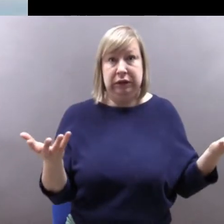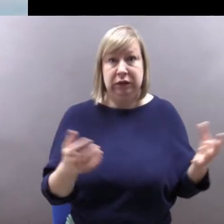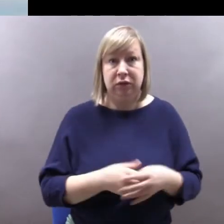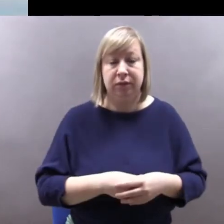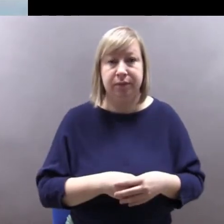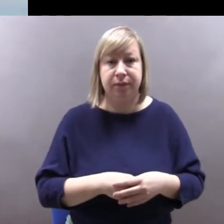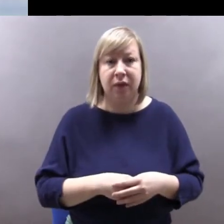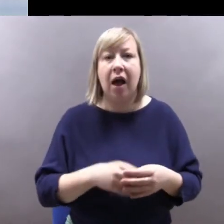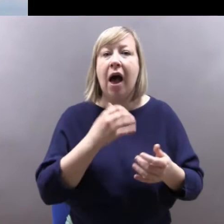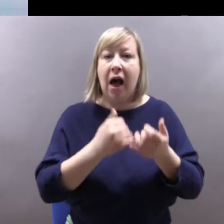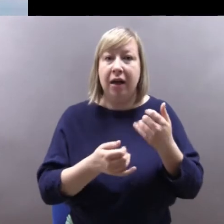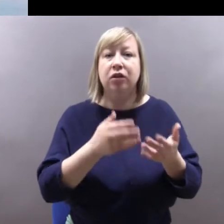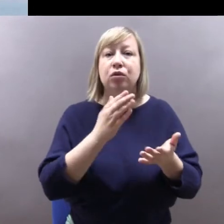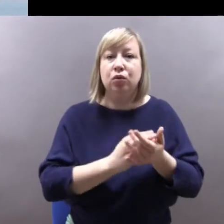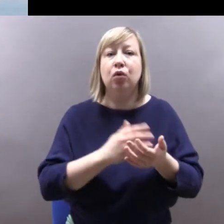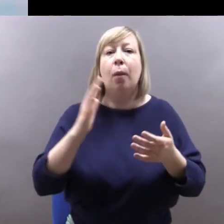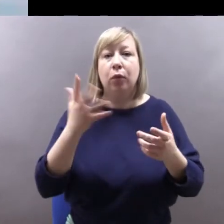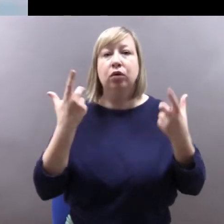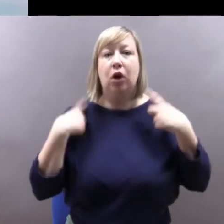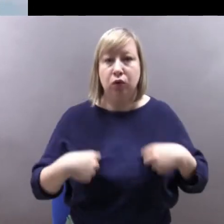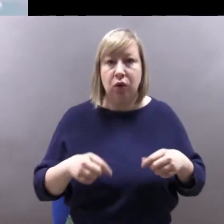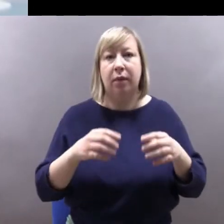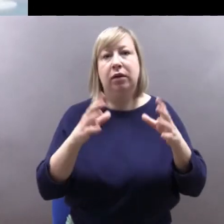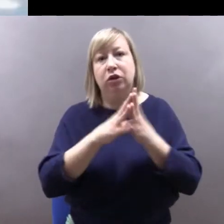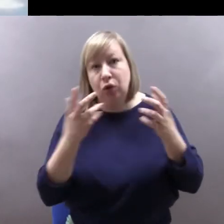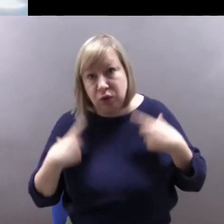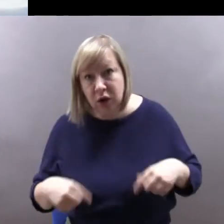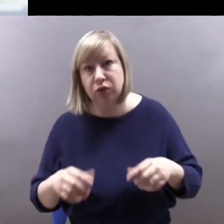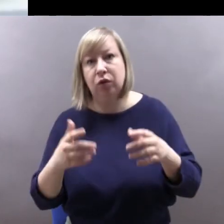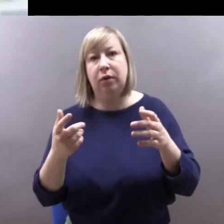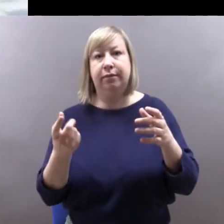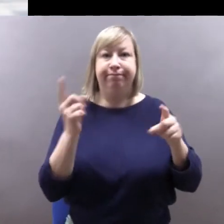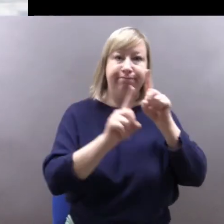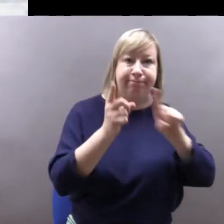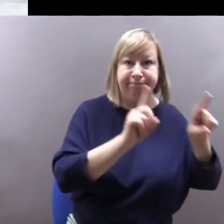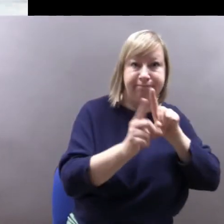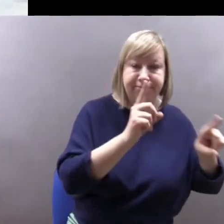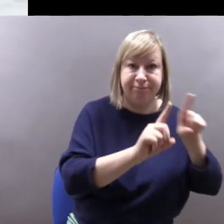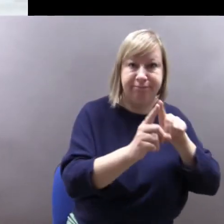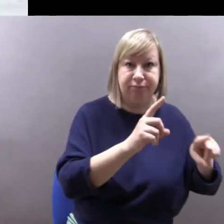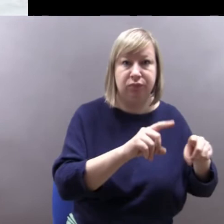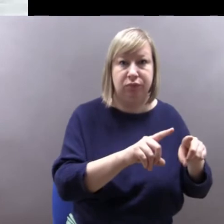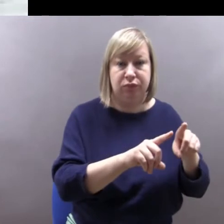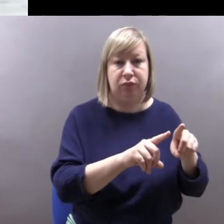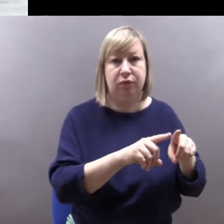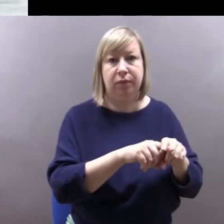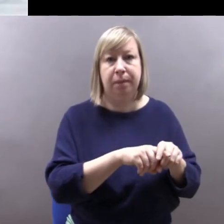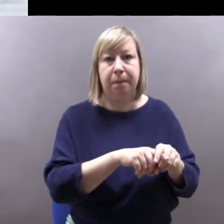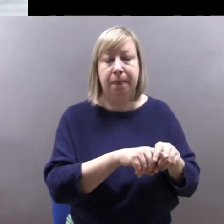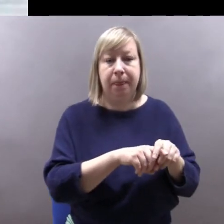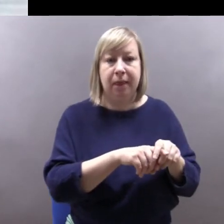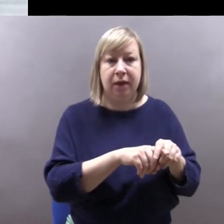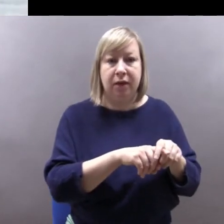jest zastanawianie, potem jest reakcja. Natomiast jeśli to będzie piąta osoba z niepełnosprawnością, szósta, dziesiąta, codziennie będzie ich ktoś